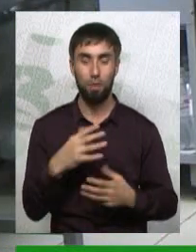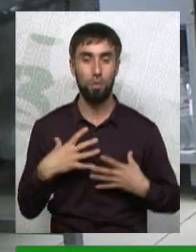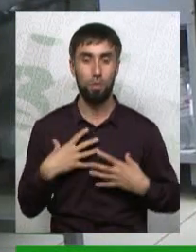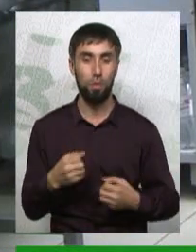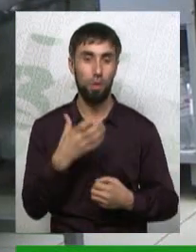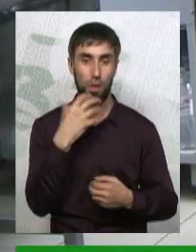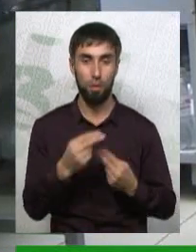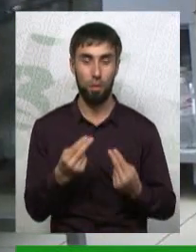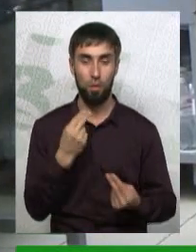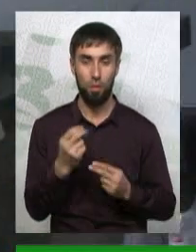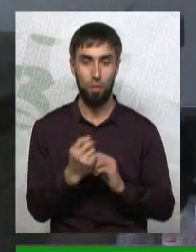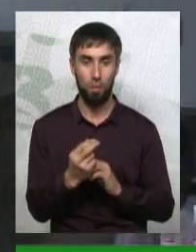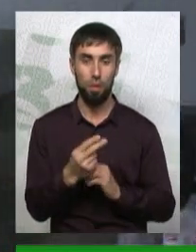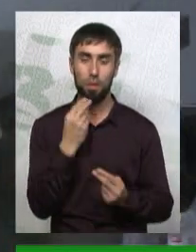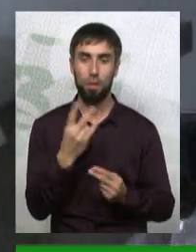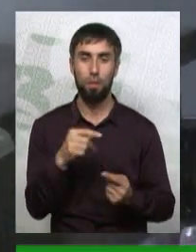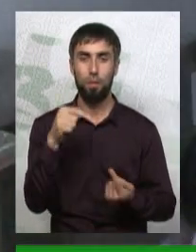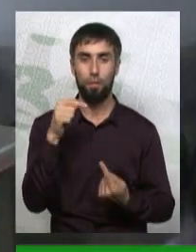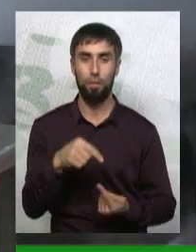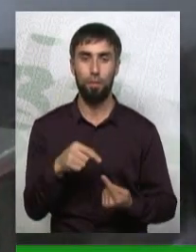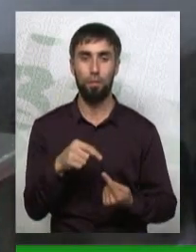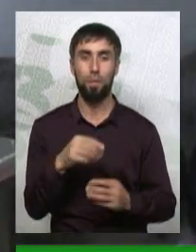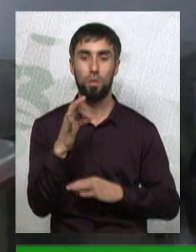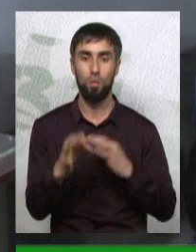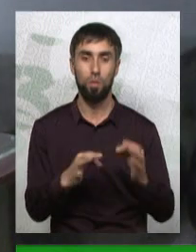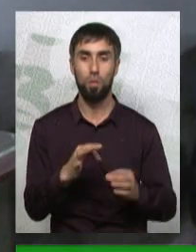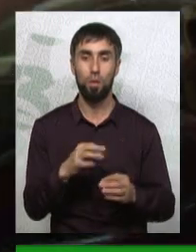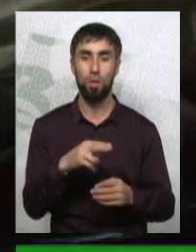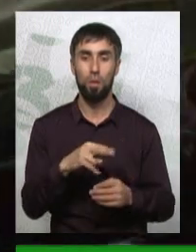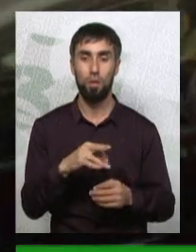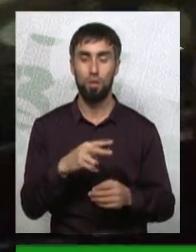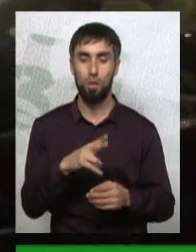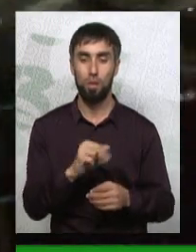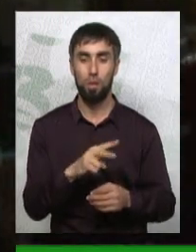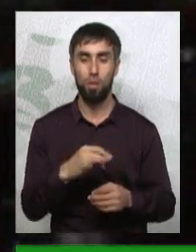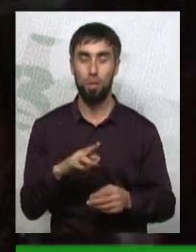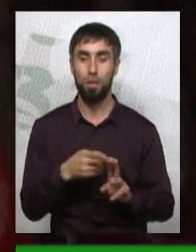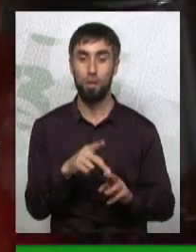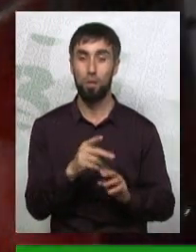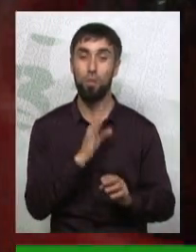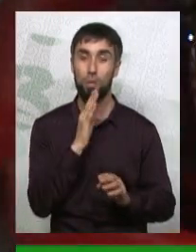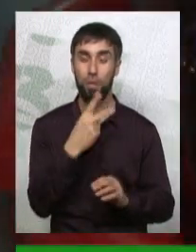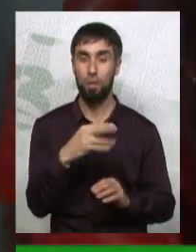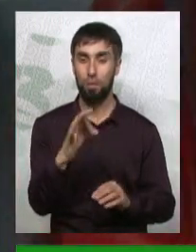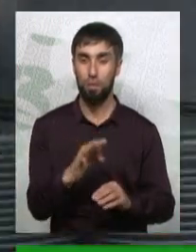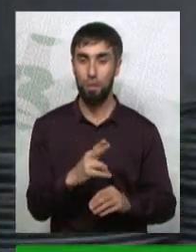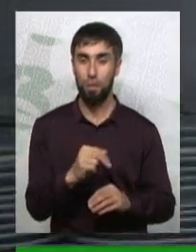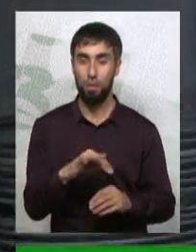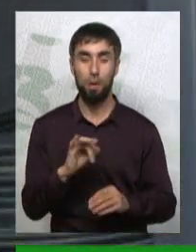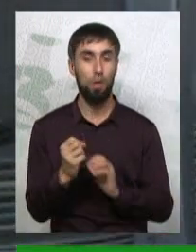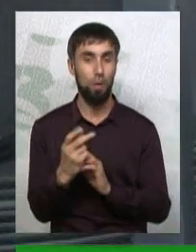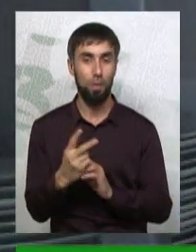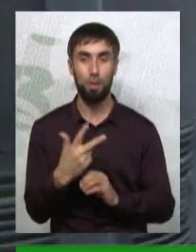здоровые горячие обеды. Еда должна соответствовать суточной калорийности. Для завтраков это не менее 20%, а для